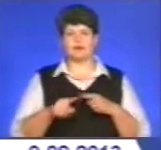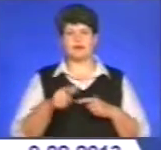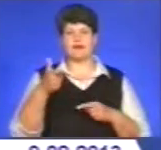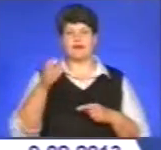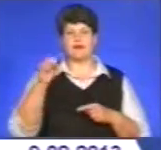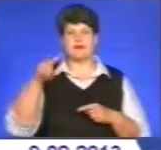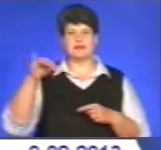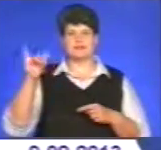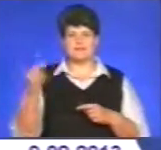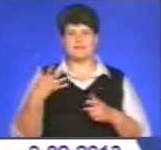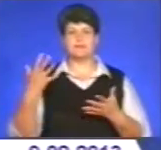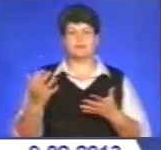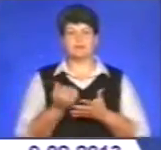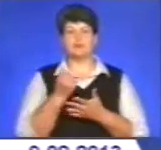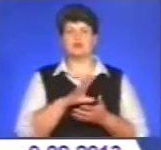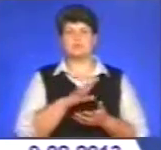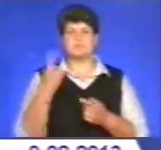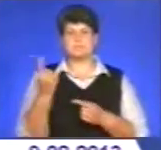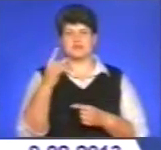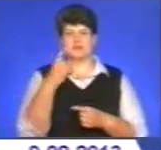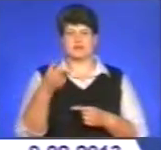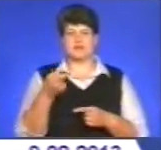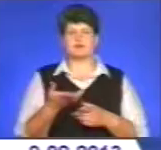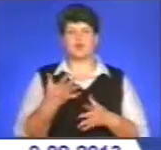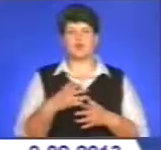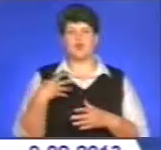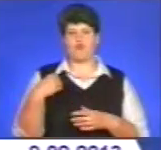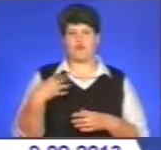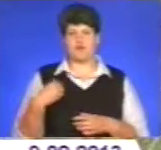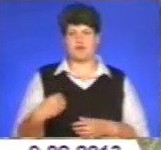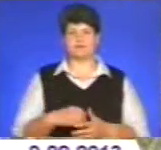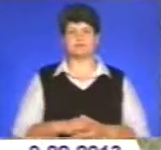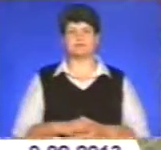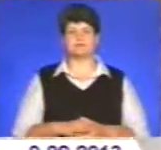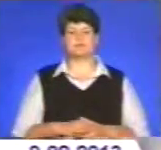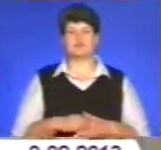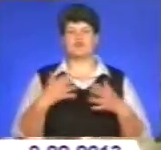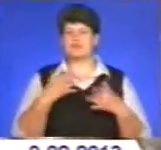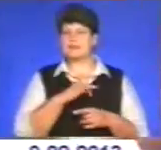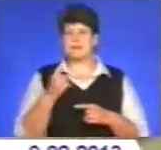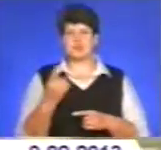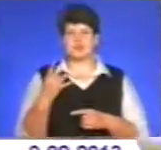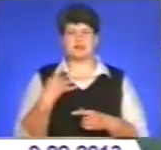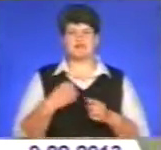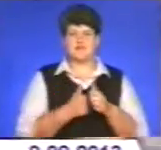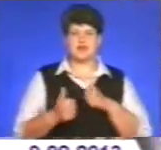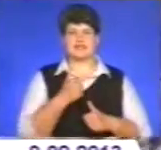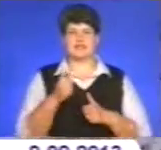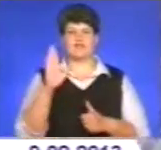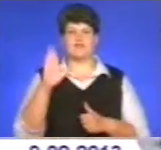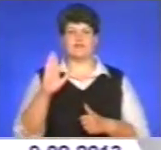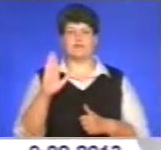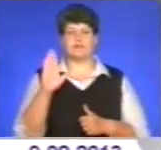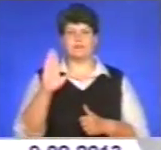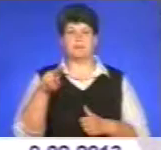Перегони вперше відбулися у такому форматі в Україні, а саме у Львові. Вже не вперше у лідерах вихованець Володимира